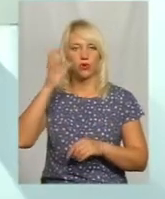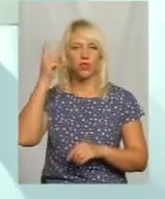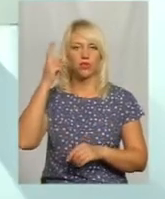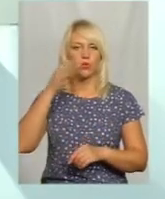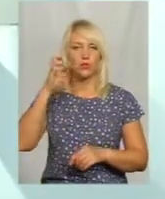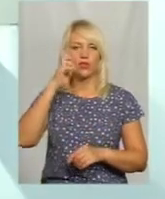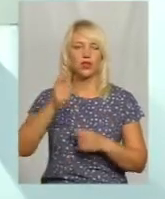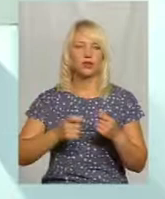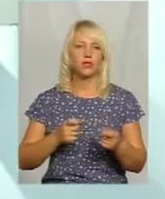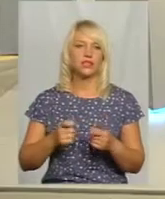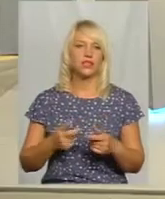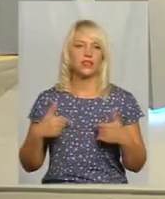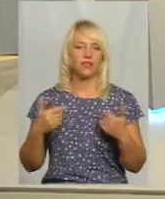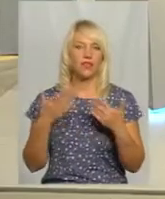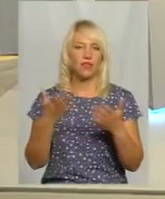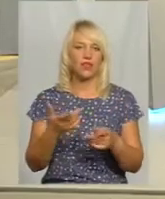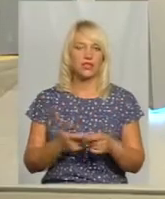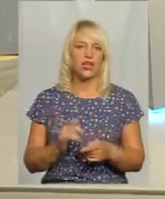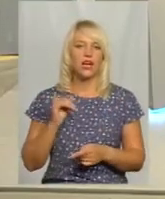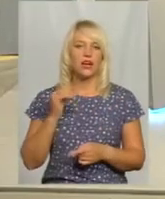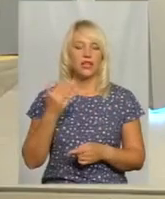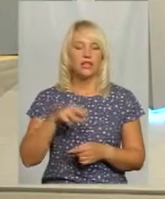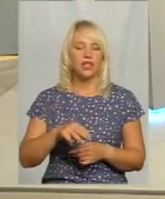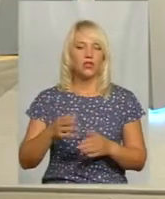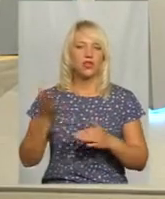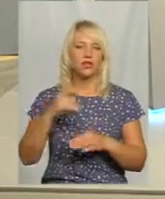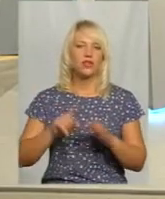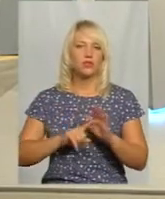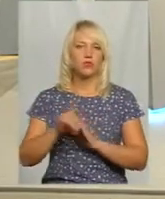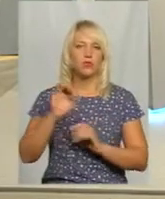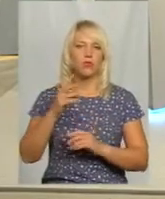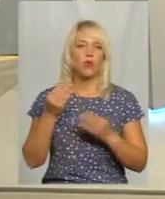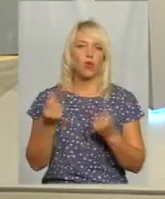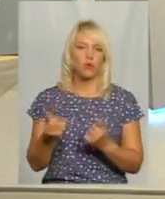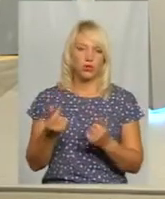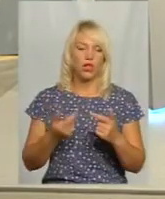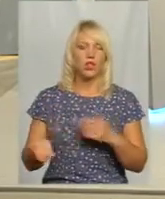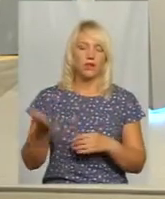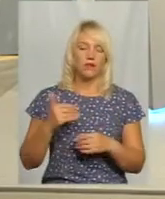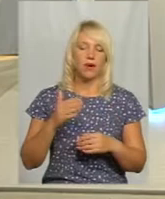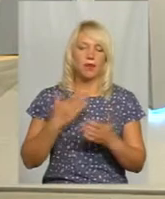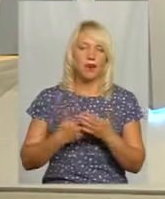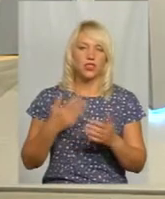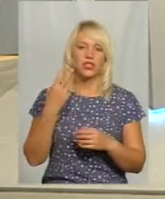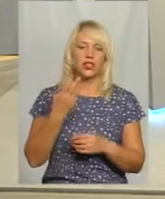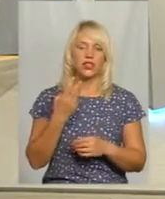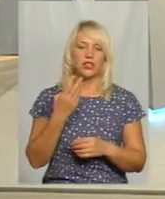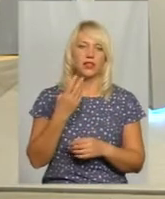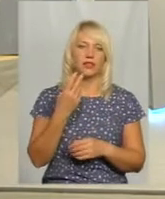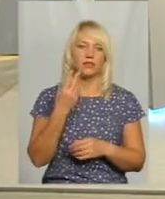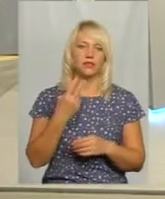облдержадміністрації. Вітаю вас. Пані Тетяно, давайте спочатку про гроші. Отож, майже 53 мільйони гривень –